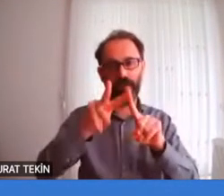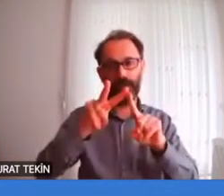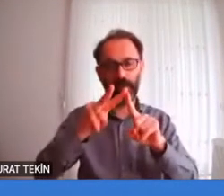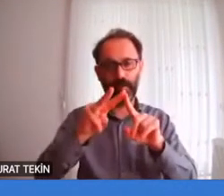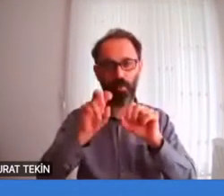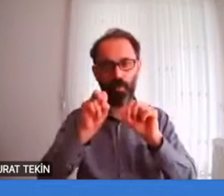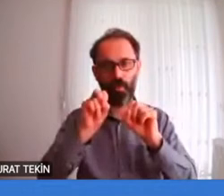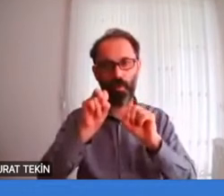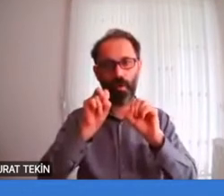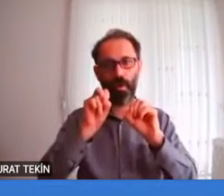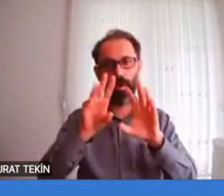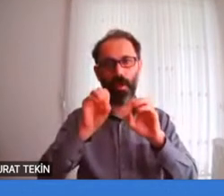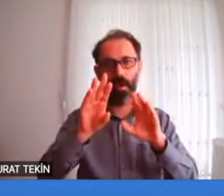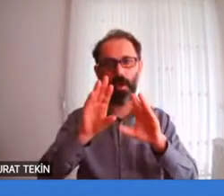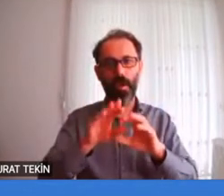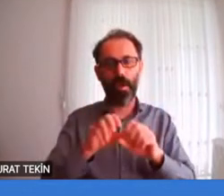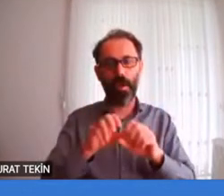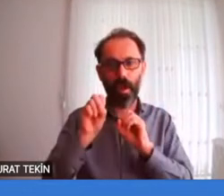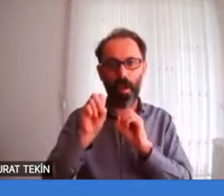Takımın antrenörüyüm.